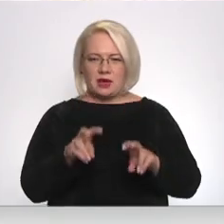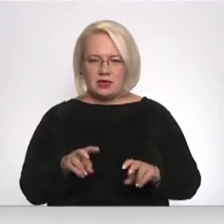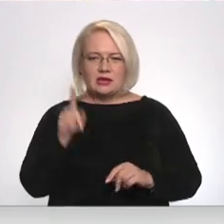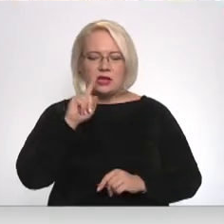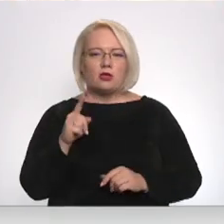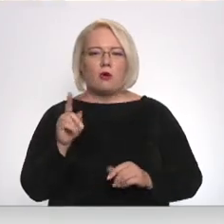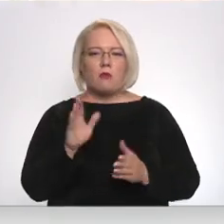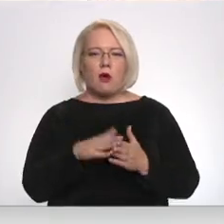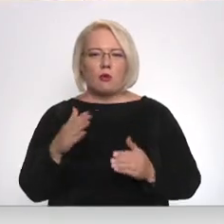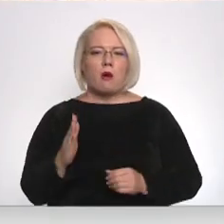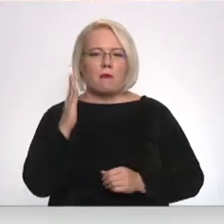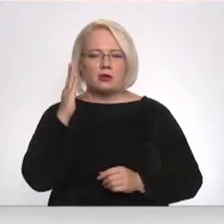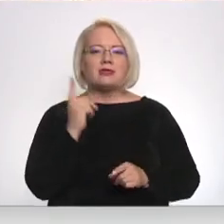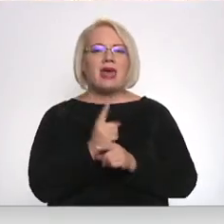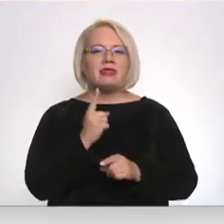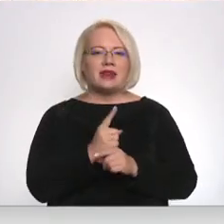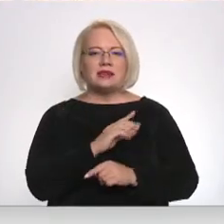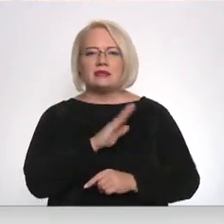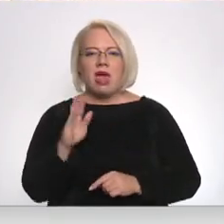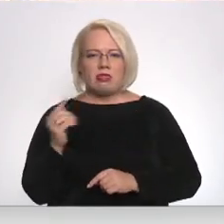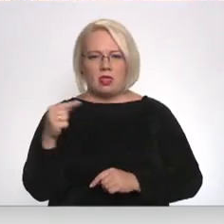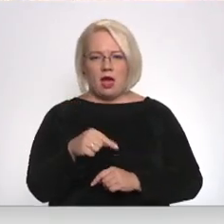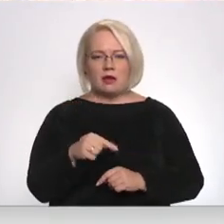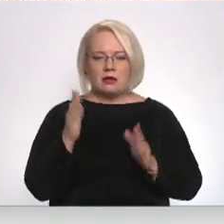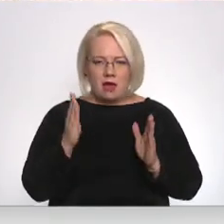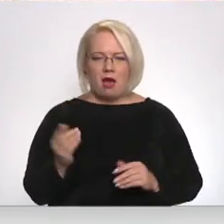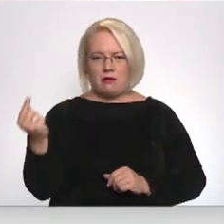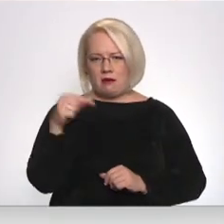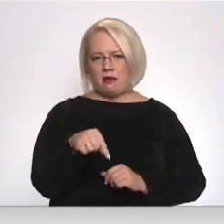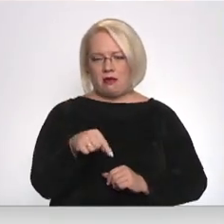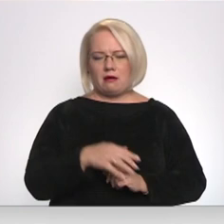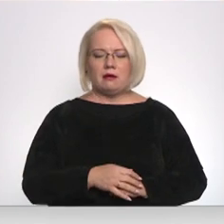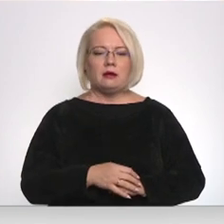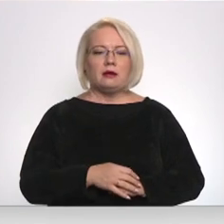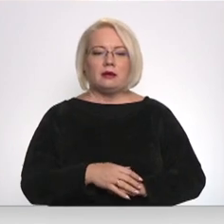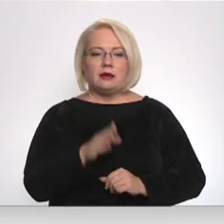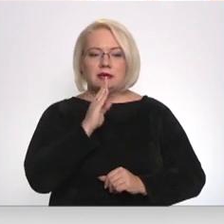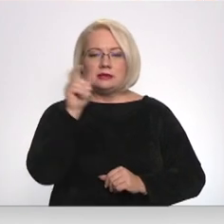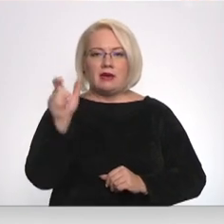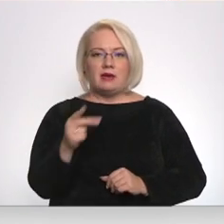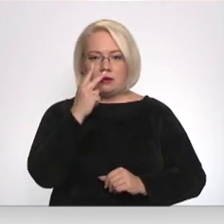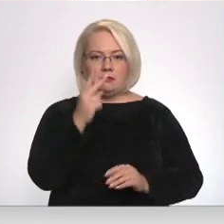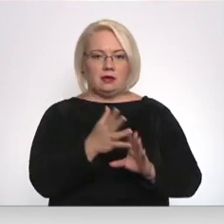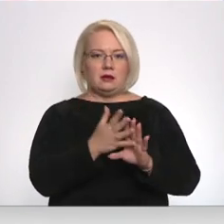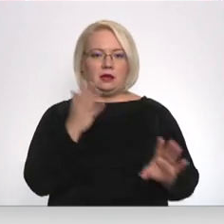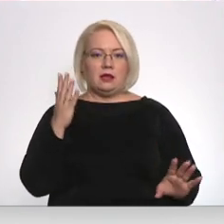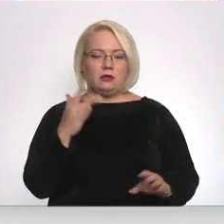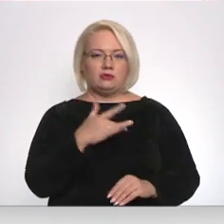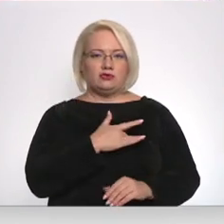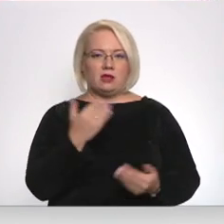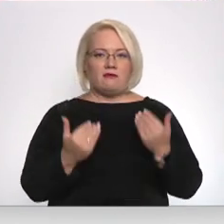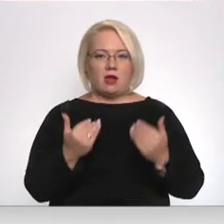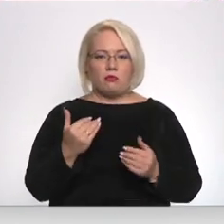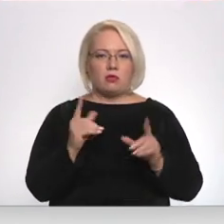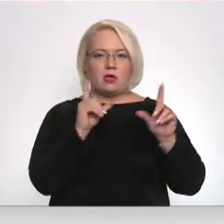Nedrīkst neatnākt. Jā, visiem saku, nedrīkst neatnākt. Daigai ieraugot garo rindu, vispirms šķita, ka varbūt jābrauc